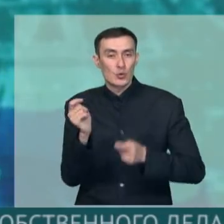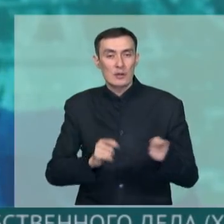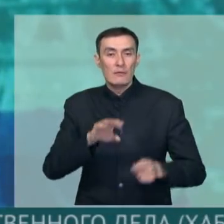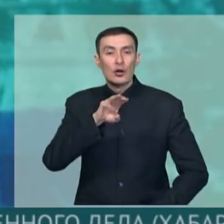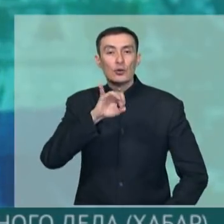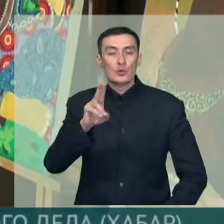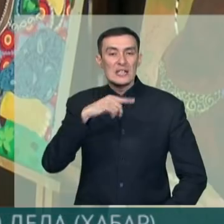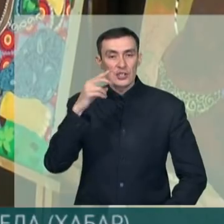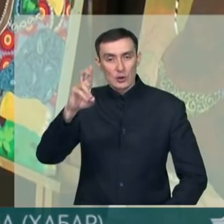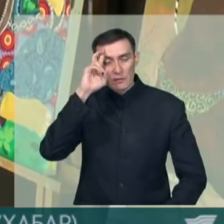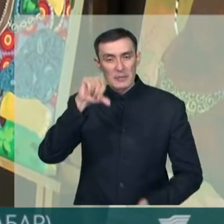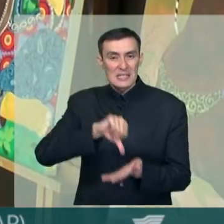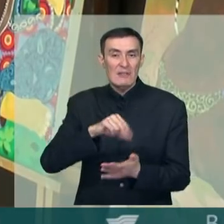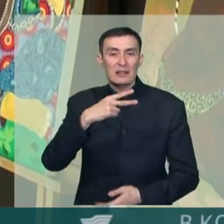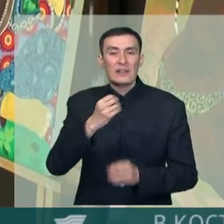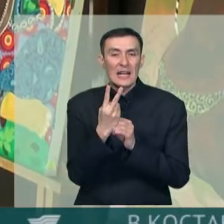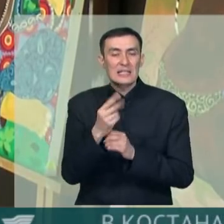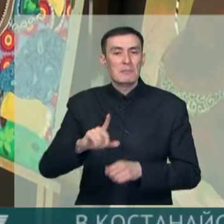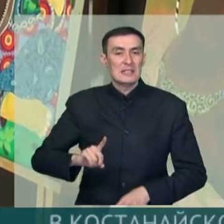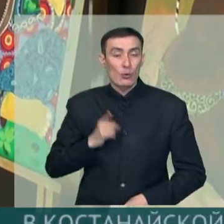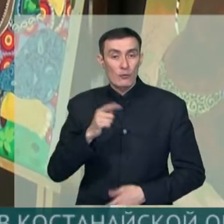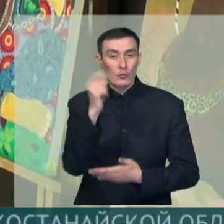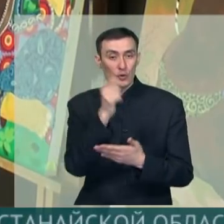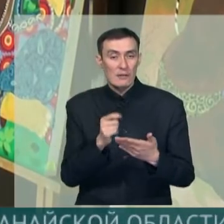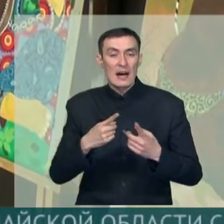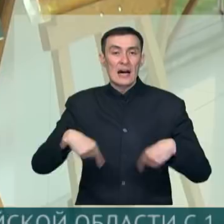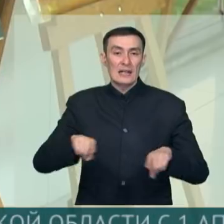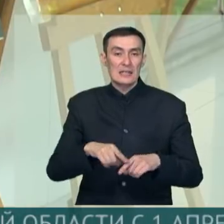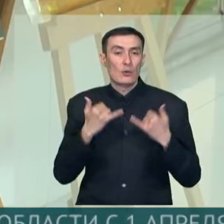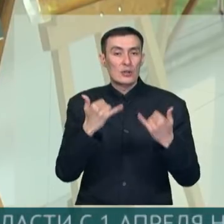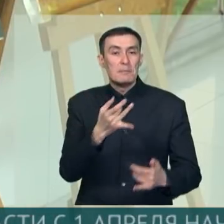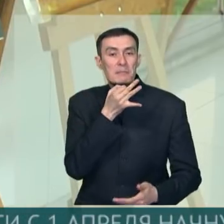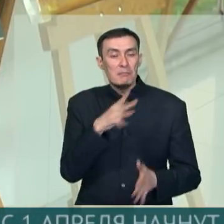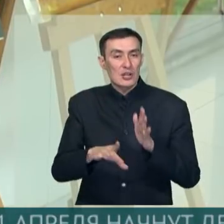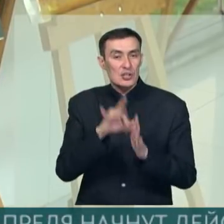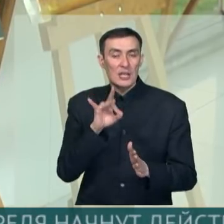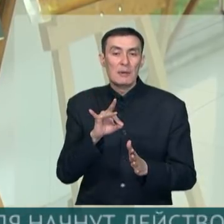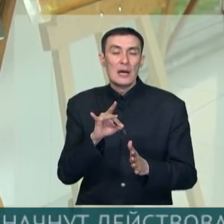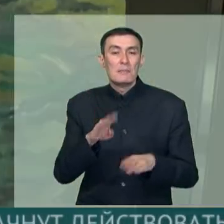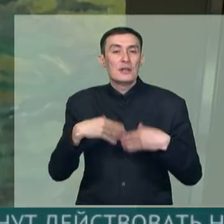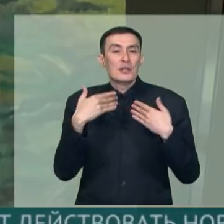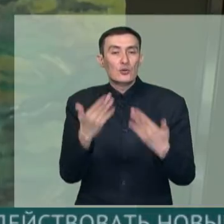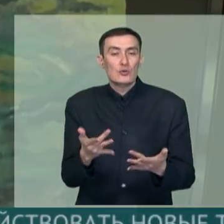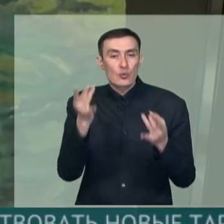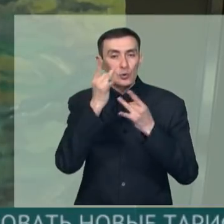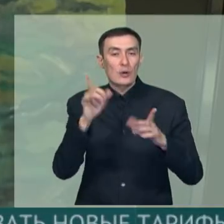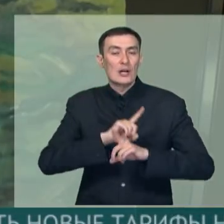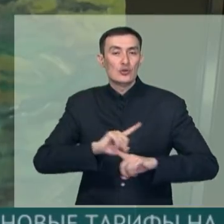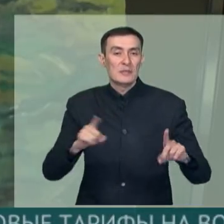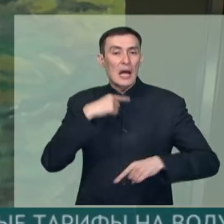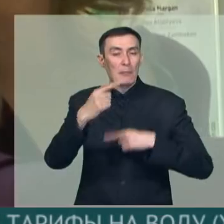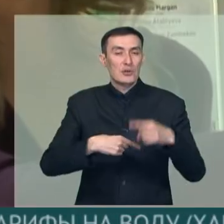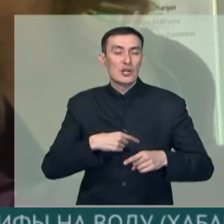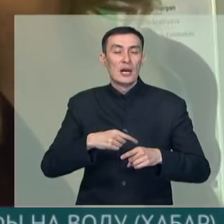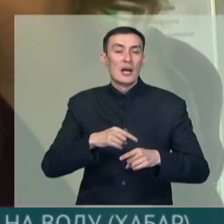тюркоязычных стран. Свои работы представили 12 мастеров. Организаторы отдали предпочтение работам, передающим культурные особенности,